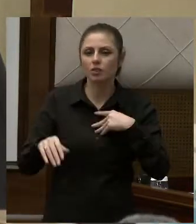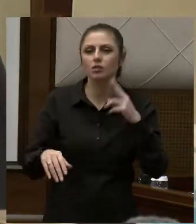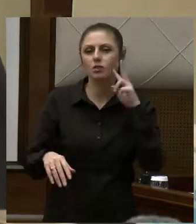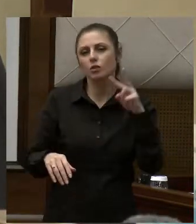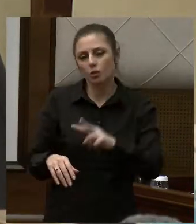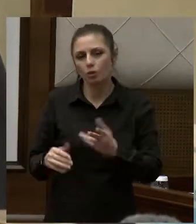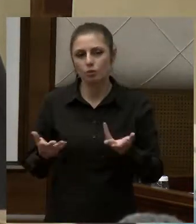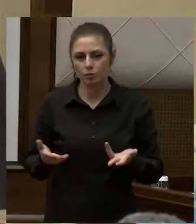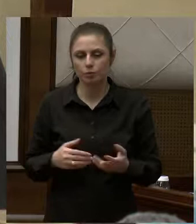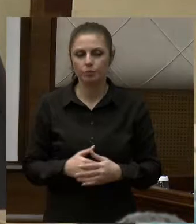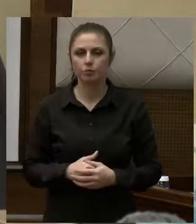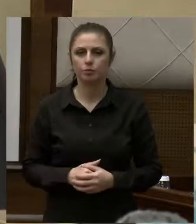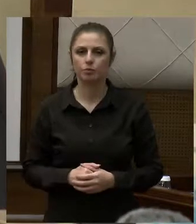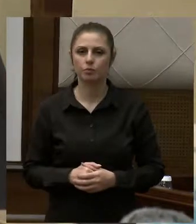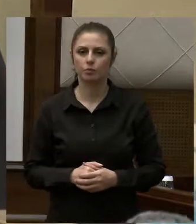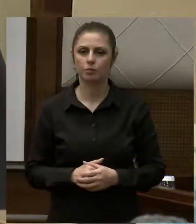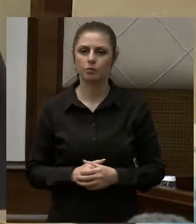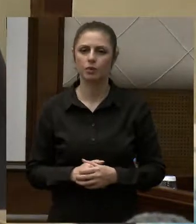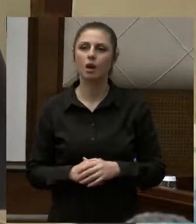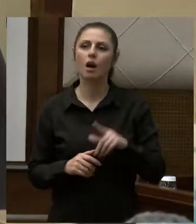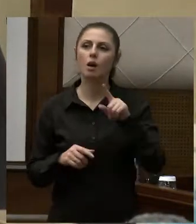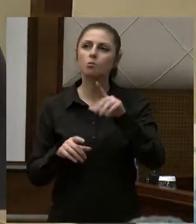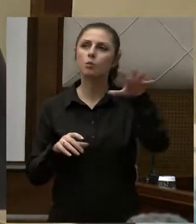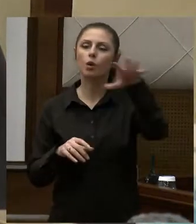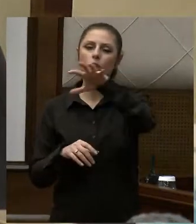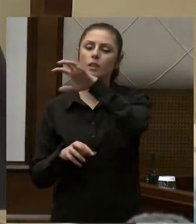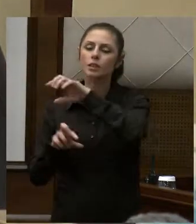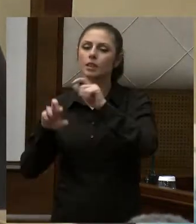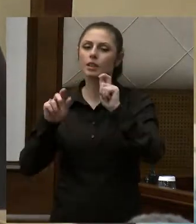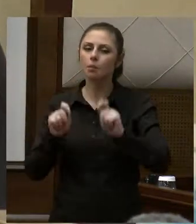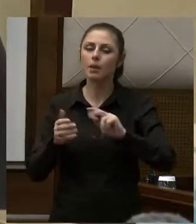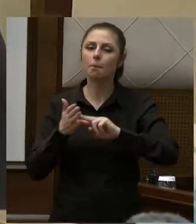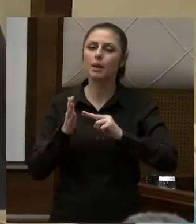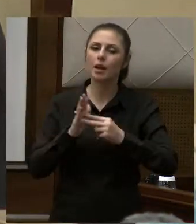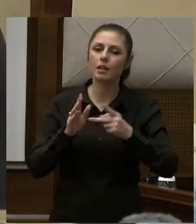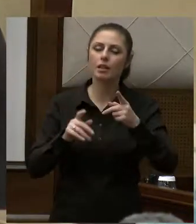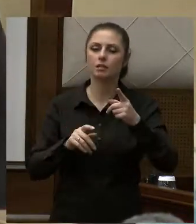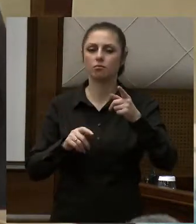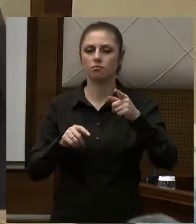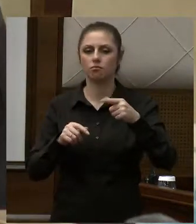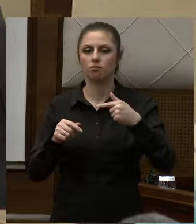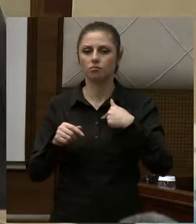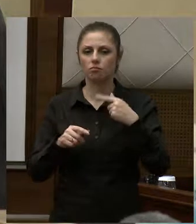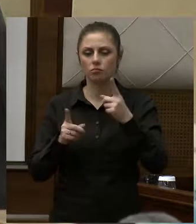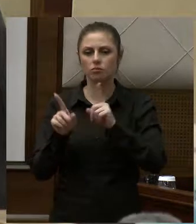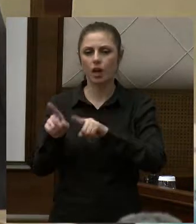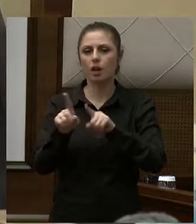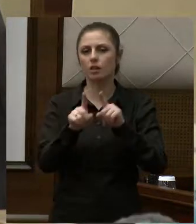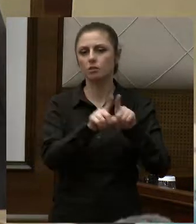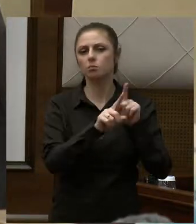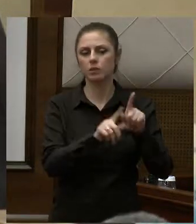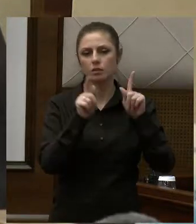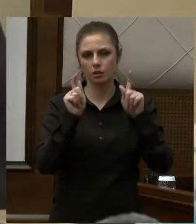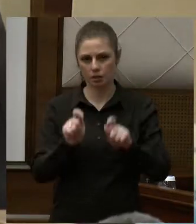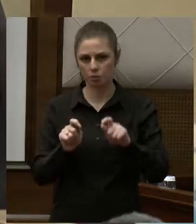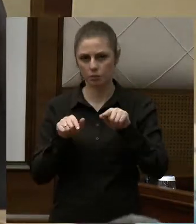noktada bölgedeki imarlarla ilgili gerçekten ilgiliyiz. Bir noktada, bunu net olarak söylüyorum, parsel bazında çalışma kesinlikle bizim